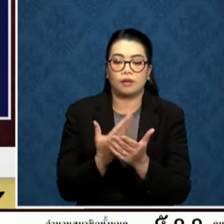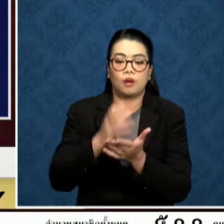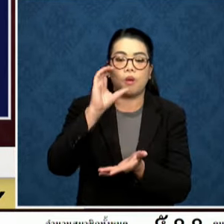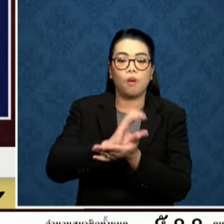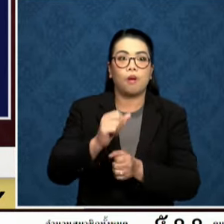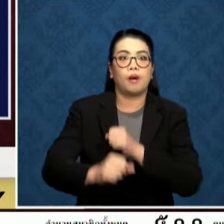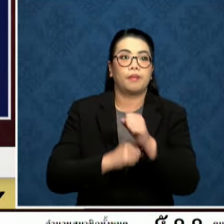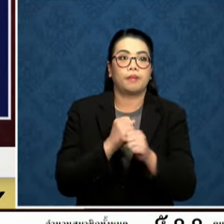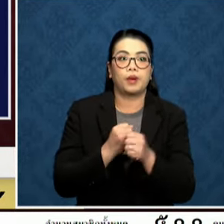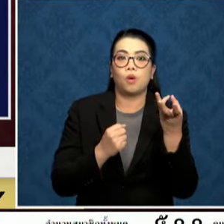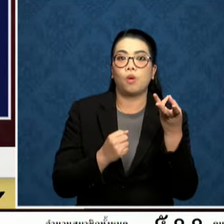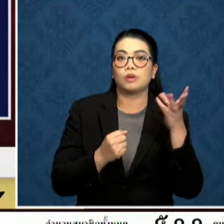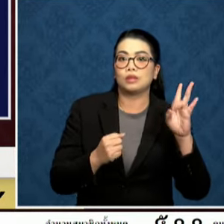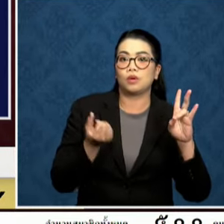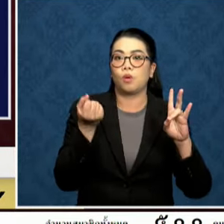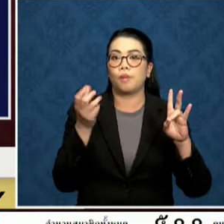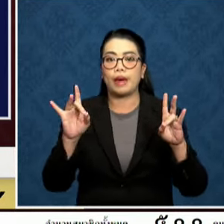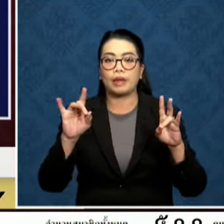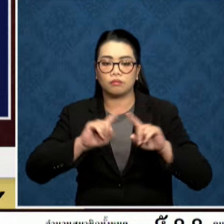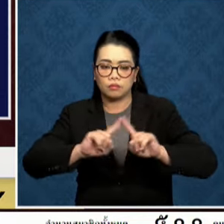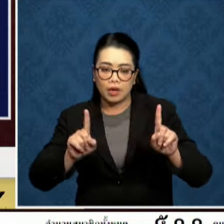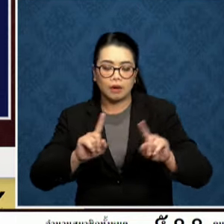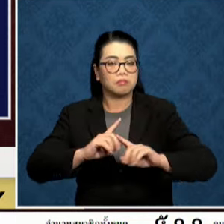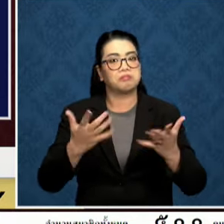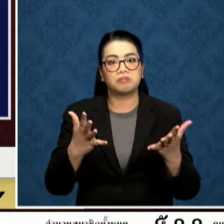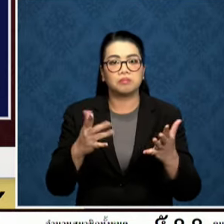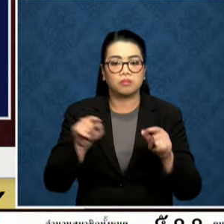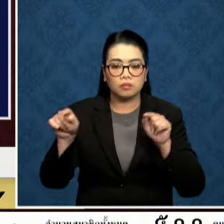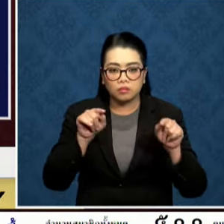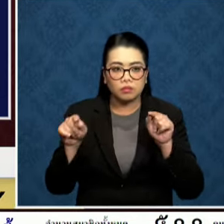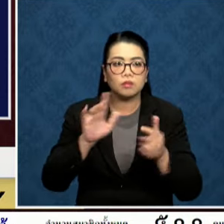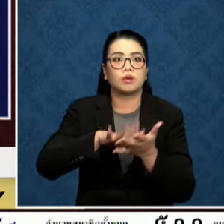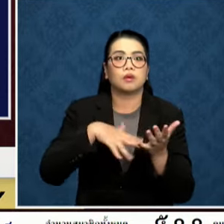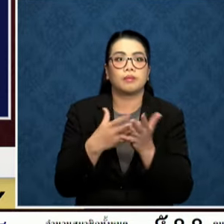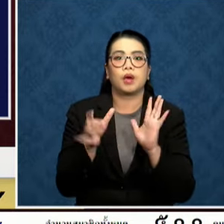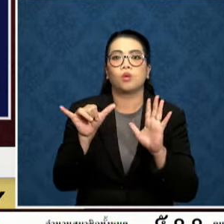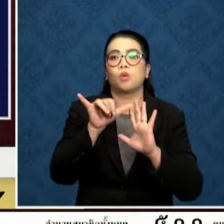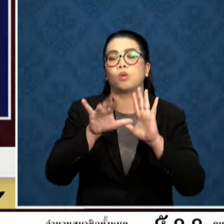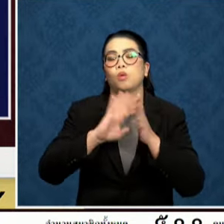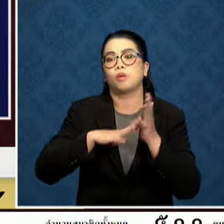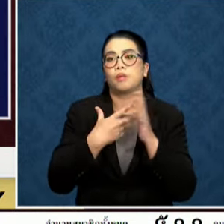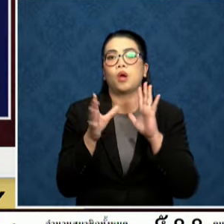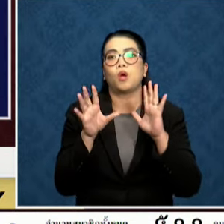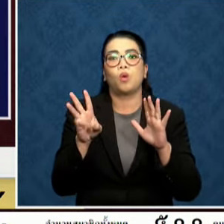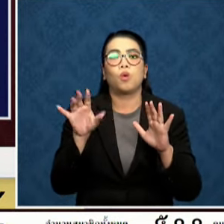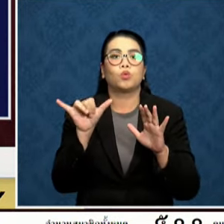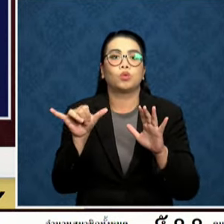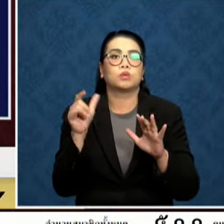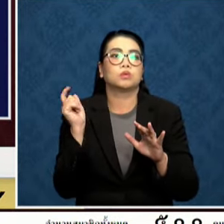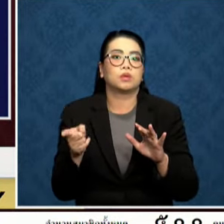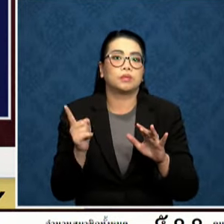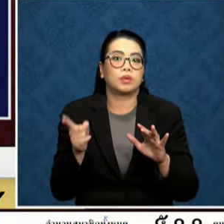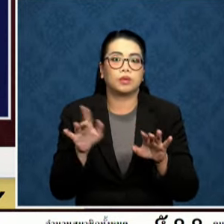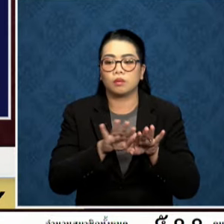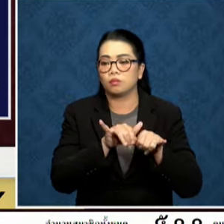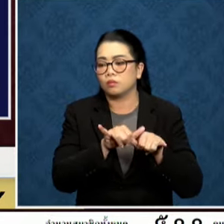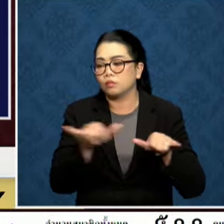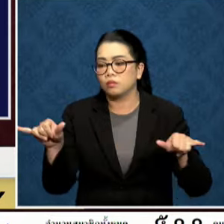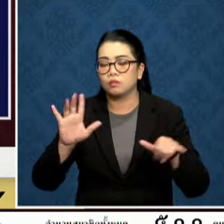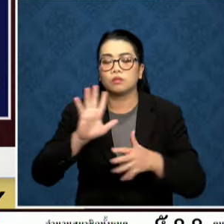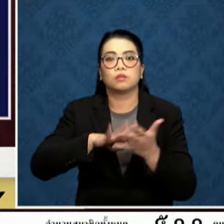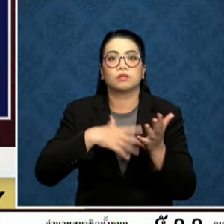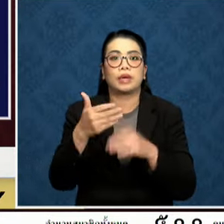แทบไม่มีอะไรแตกต่างกันเลยค่ะเพราแน่นอนว่า 6ยุทธศาสตร์ต้องเป็น 6ยุทธศาสตร์เดิมเพราะว่ามันเป็น 6ยุทธศาสตร์ชาติค่ะนะคะไม่ไม่ไม่ไม่ติ